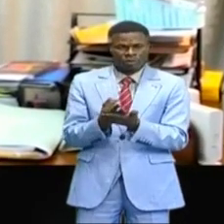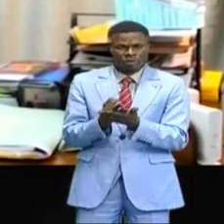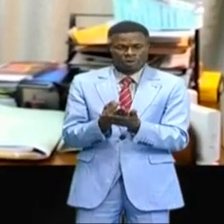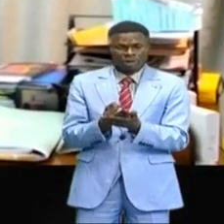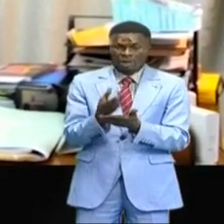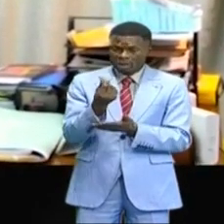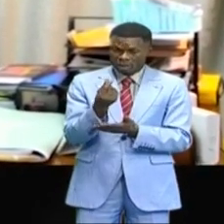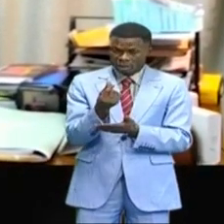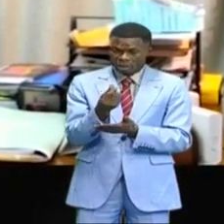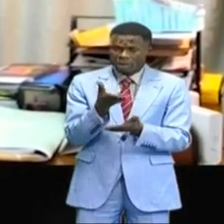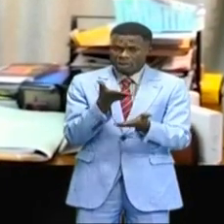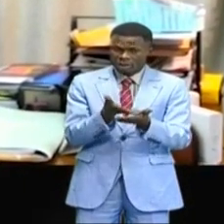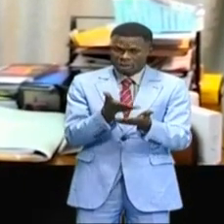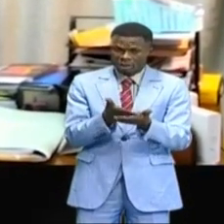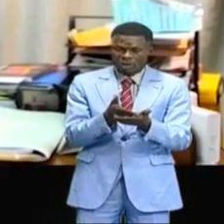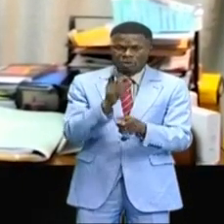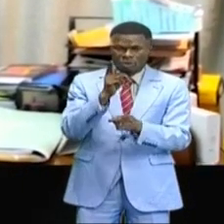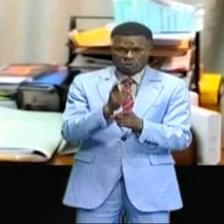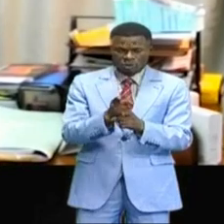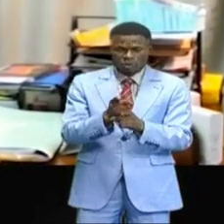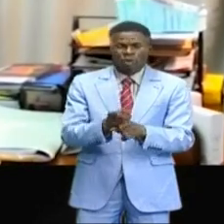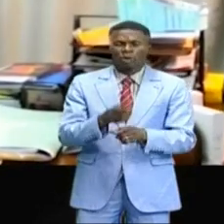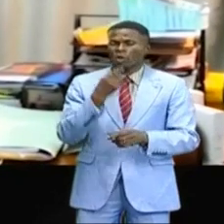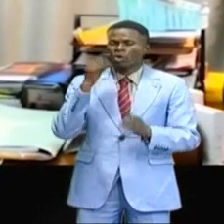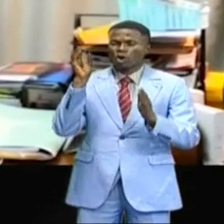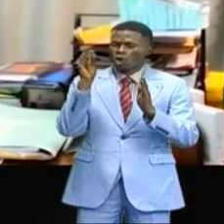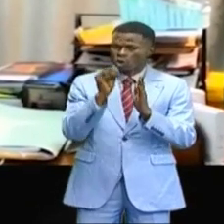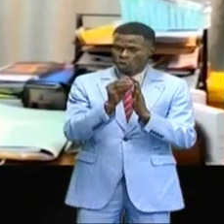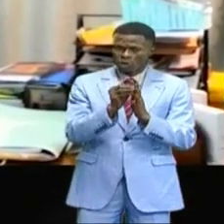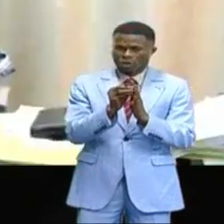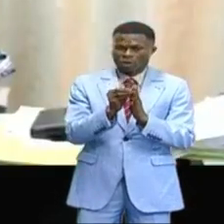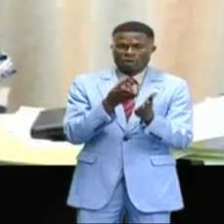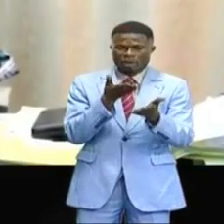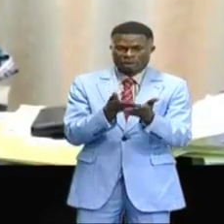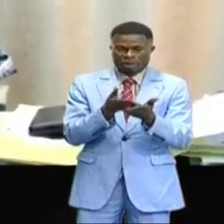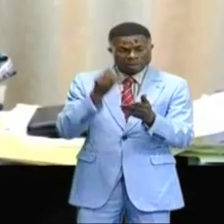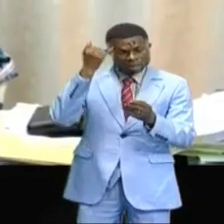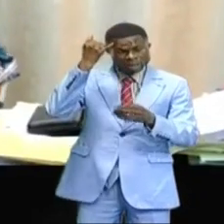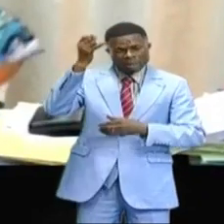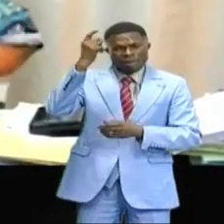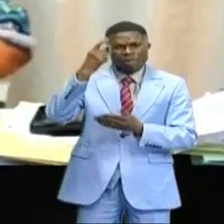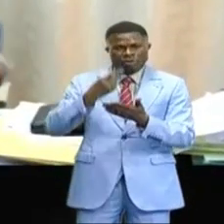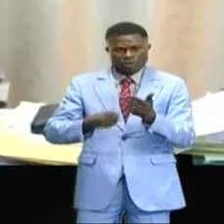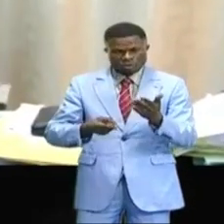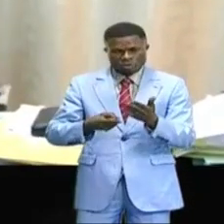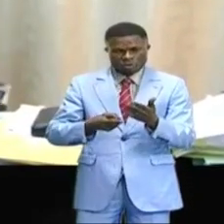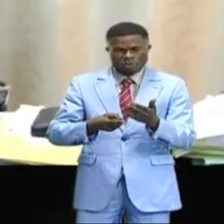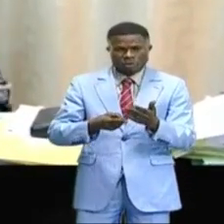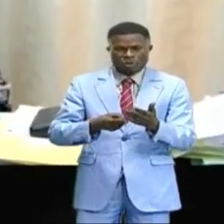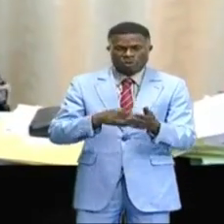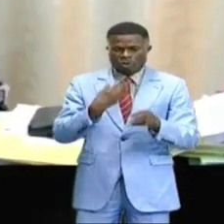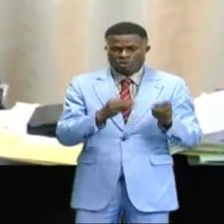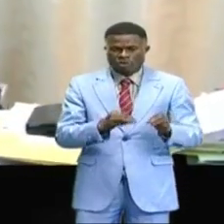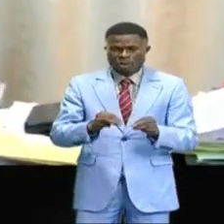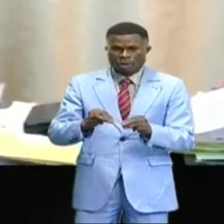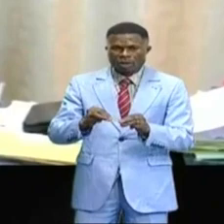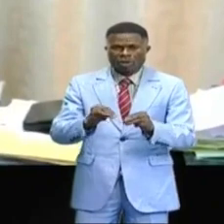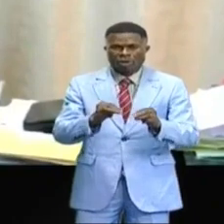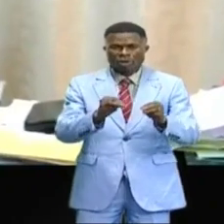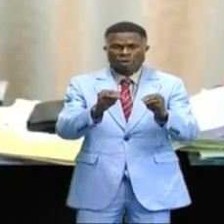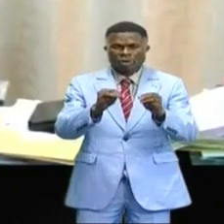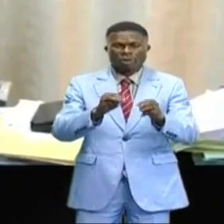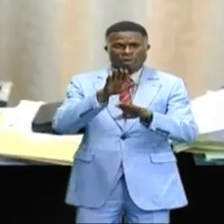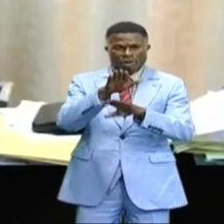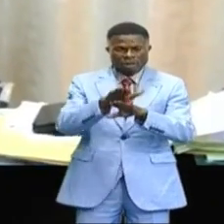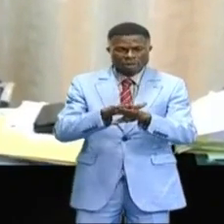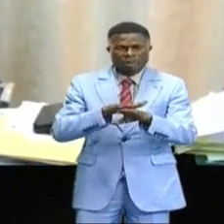l'enveloppe y afférente effectivement ordonnancée. Ceci dans l'objectif d'écrouler méthodiquement, au fur